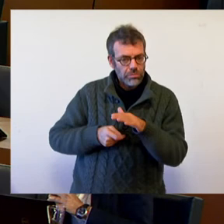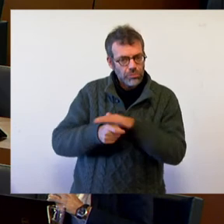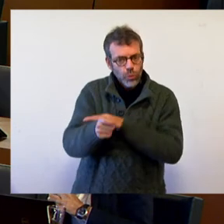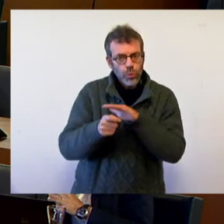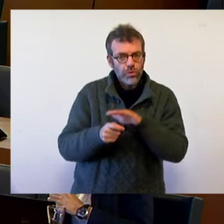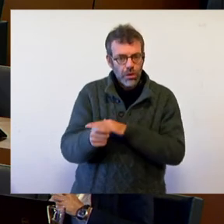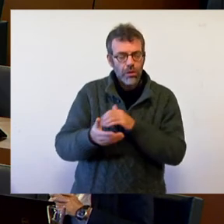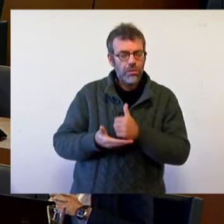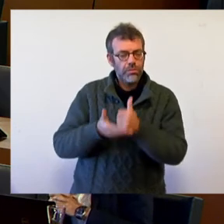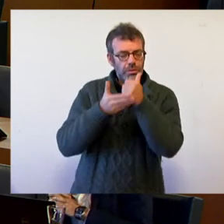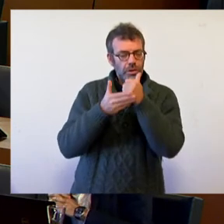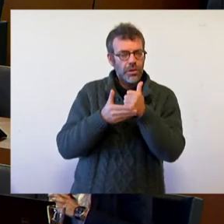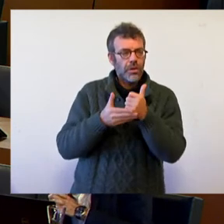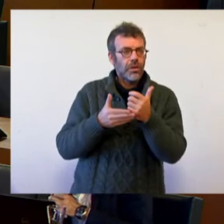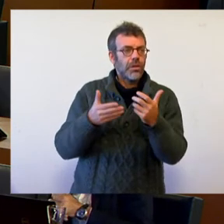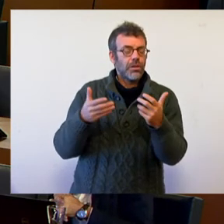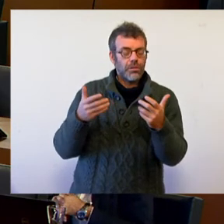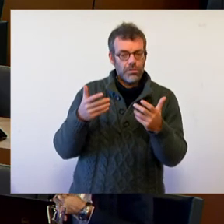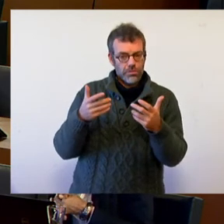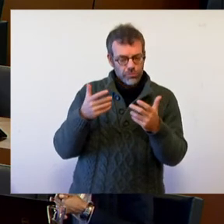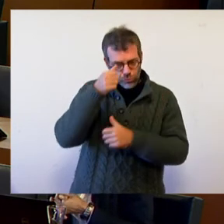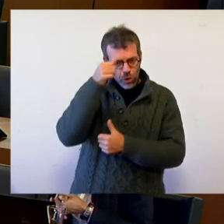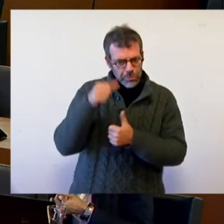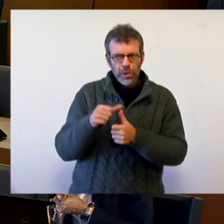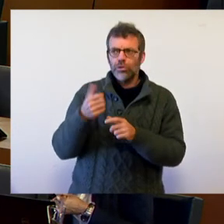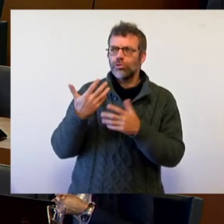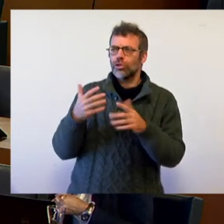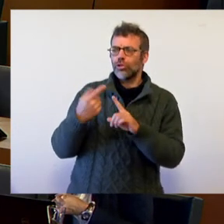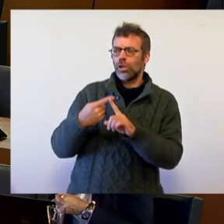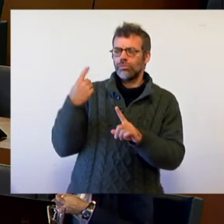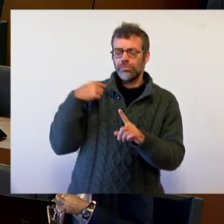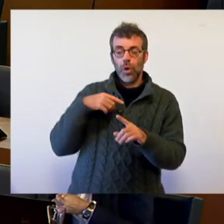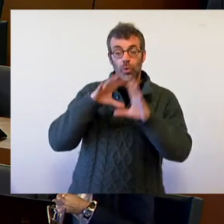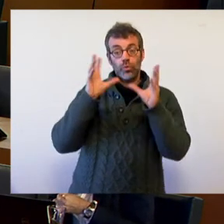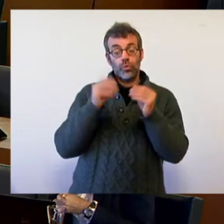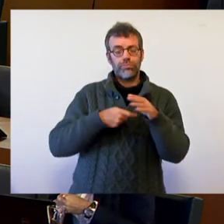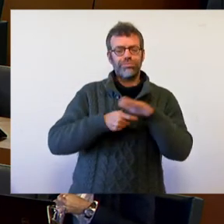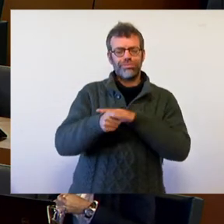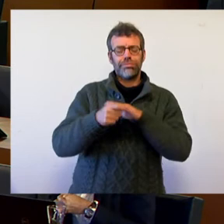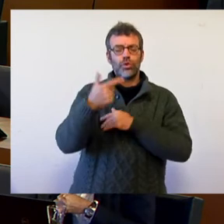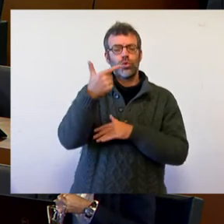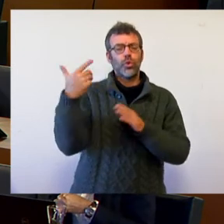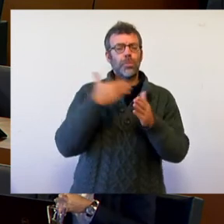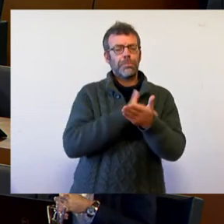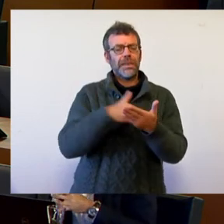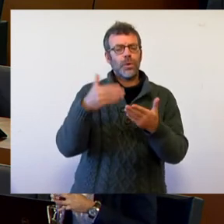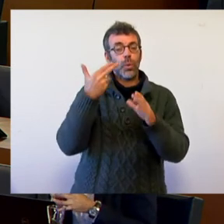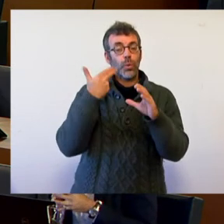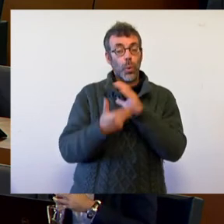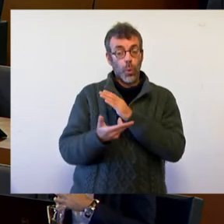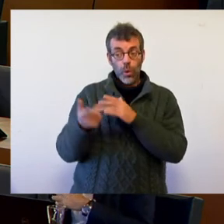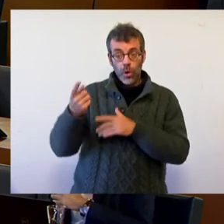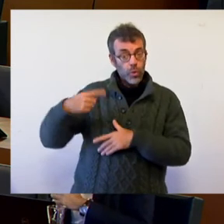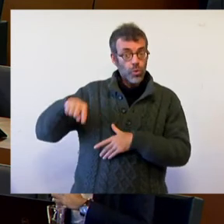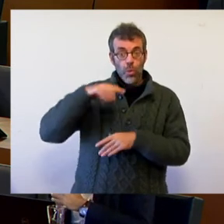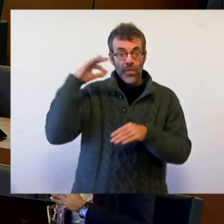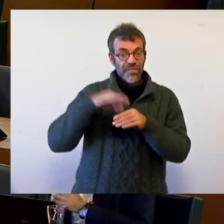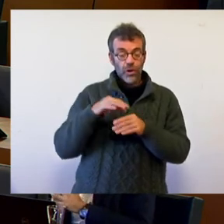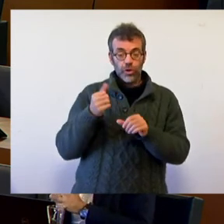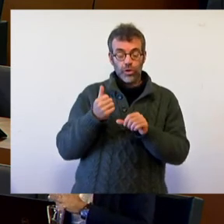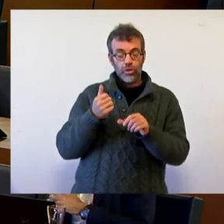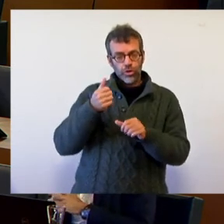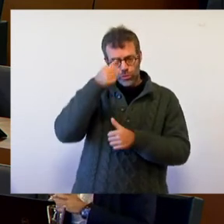associations avec une délibération que vous avez tous votée à 2 millions d'euros. Un soutien qui a été, je